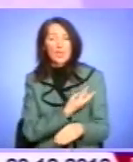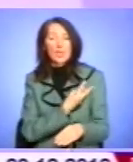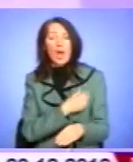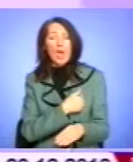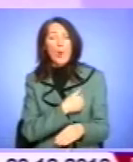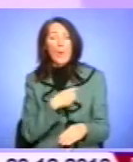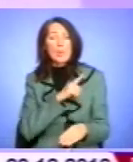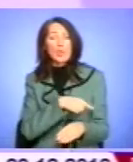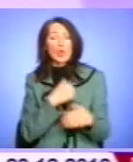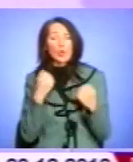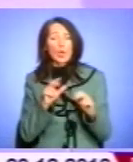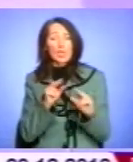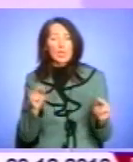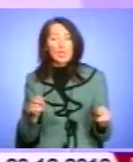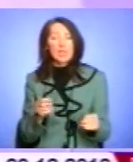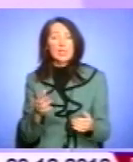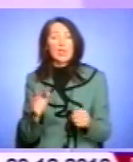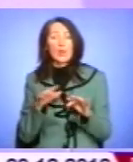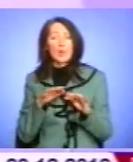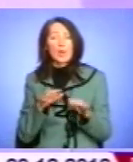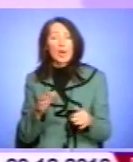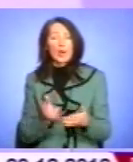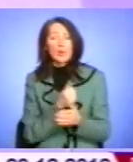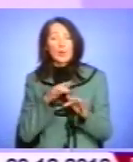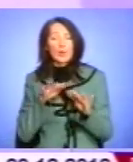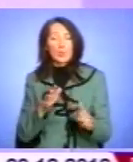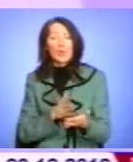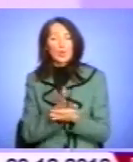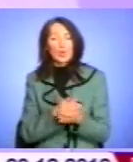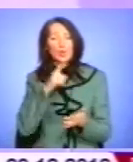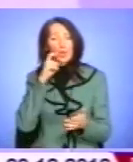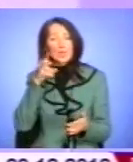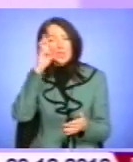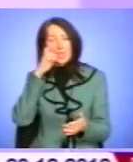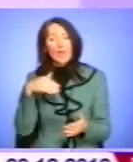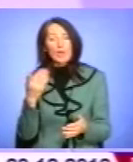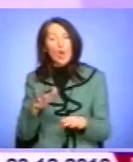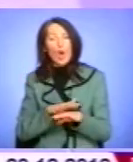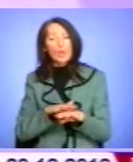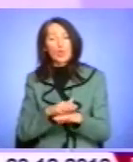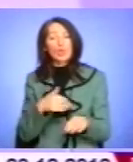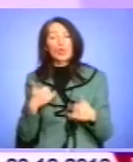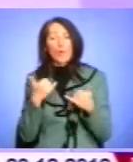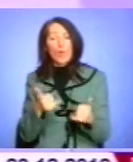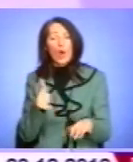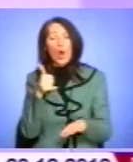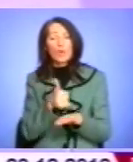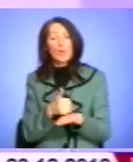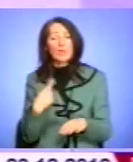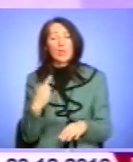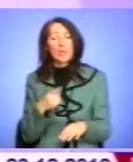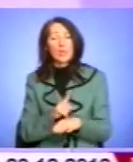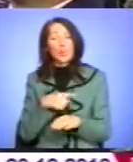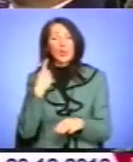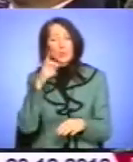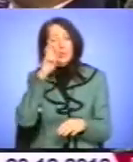успіхів у справі служіння українській державі та її народові. З повагою, голова Тернопільської обласної державної адміністрації Валентин